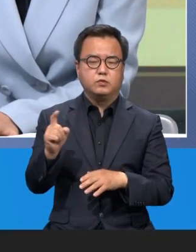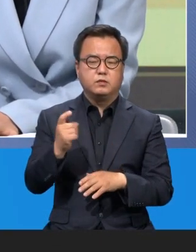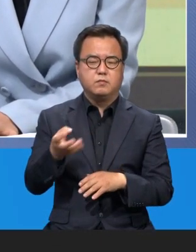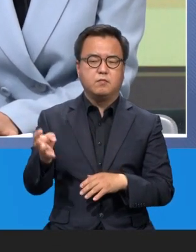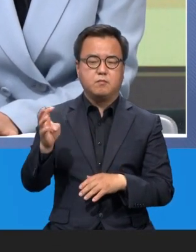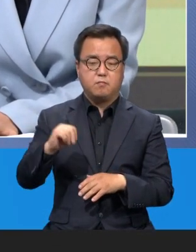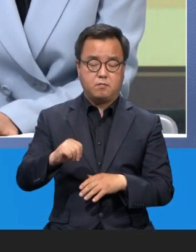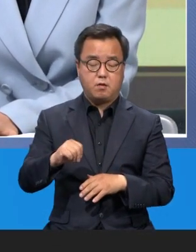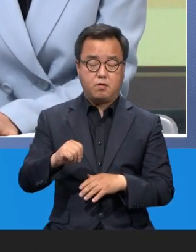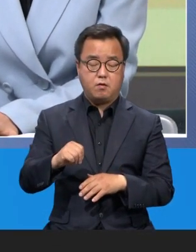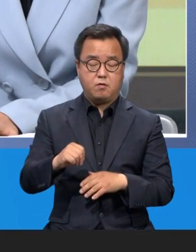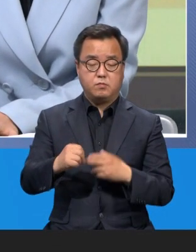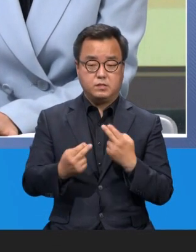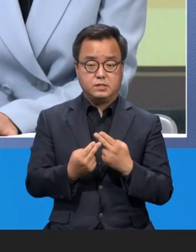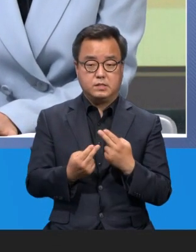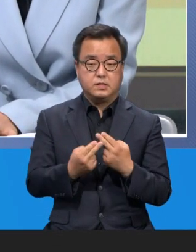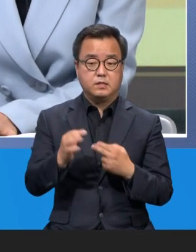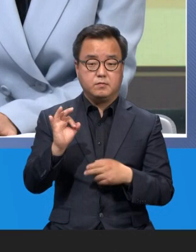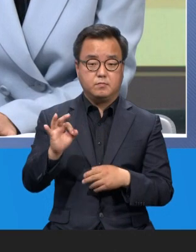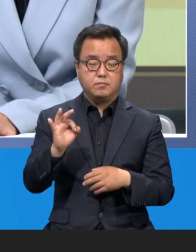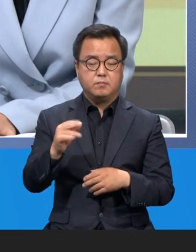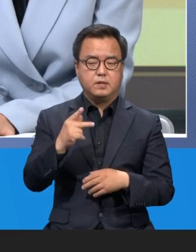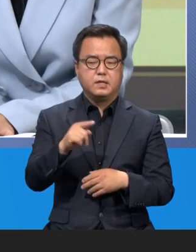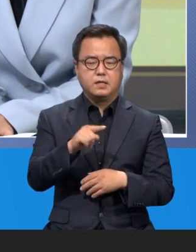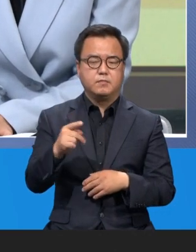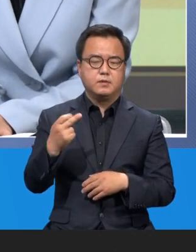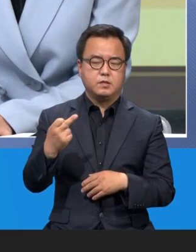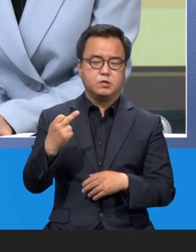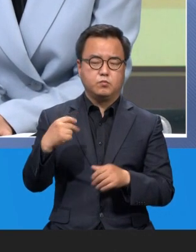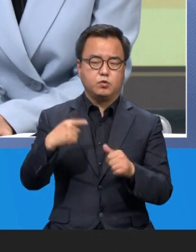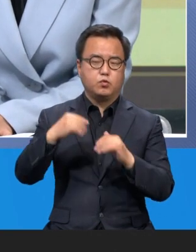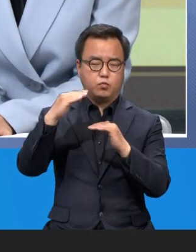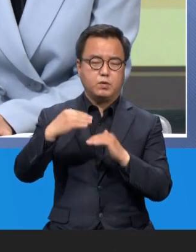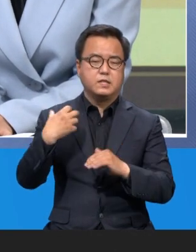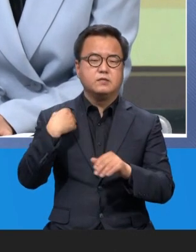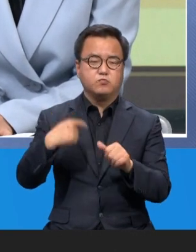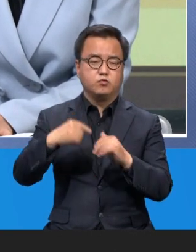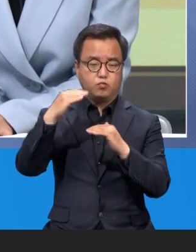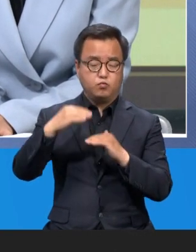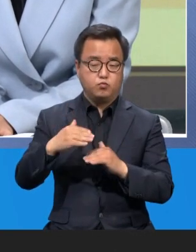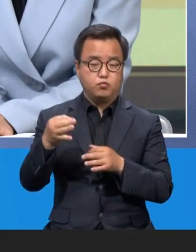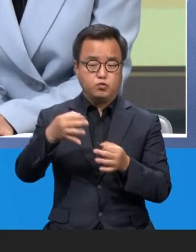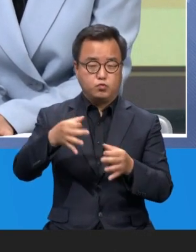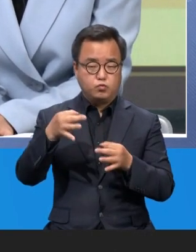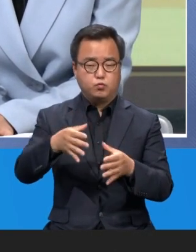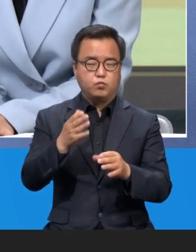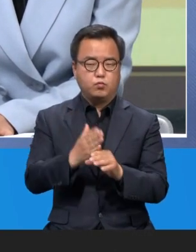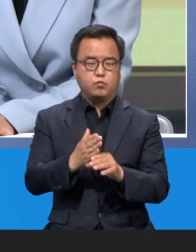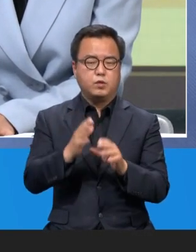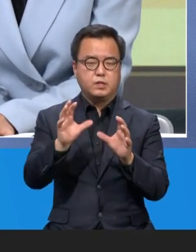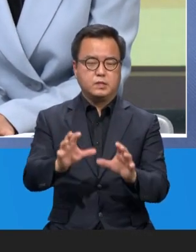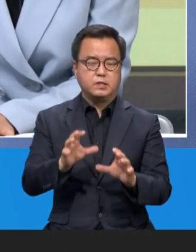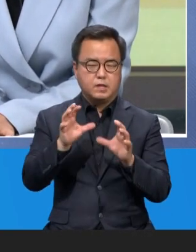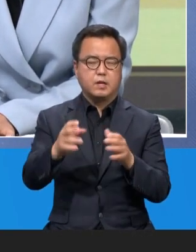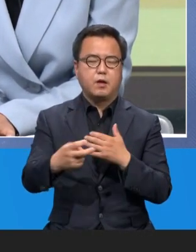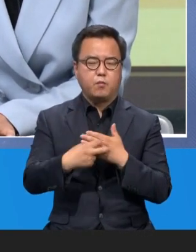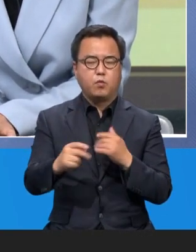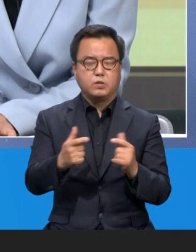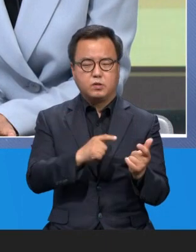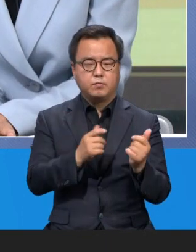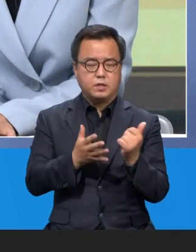교육 시스템인 케이 브로 퇴보 교육 등에 투자하며 이 교육 개혁 을 비롯한 세계 복원 등에 막대한 영향을